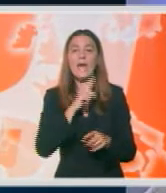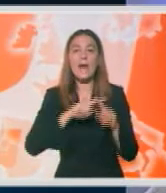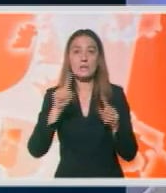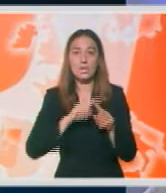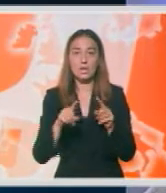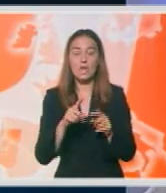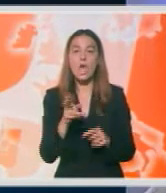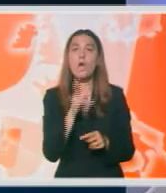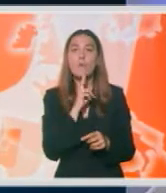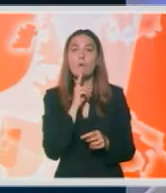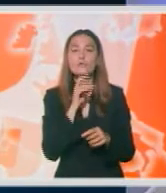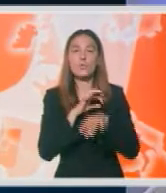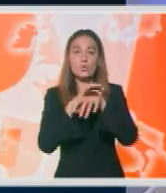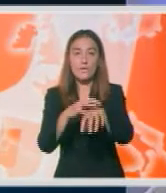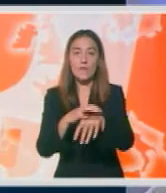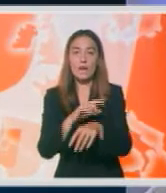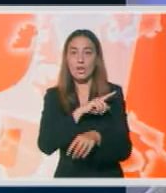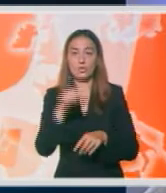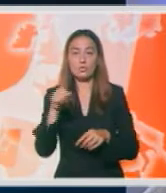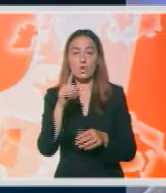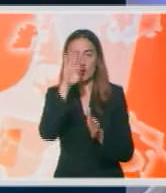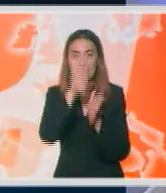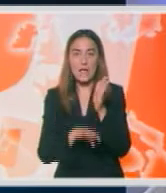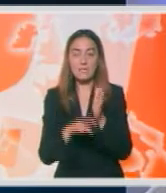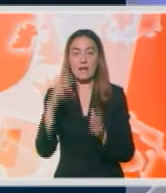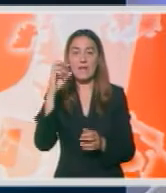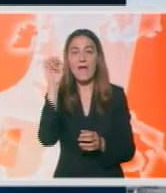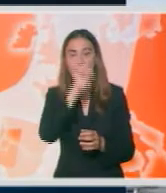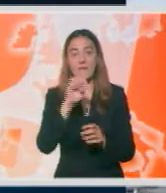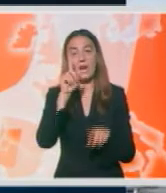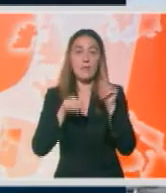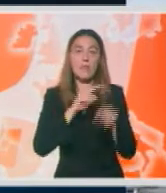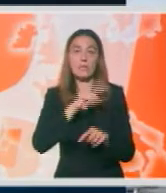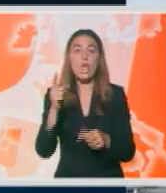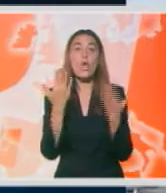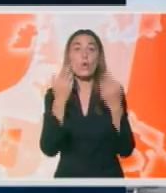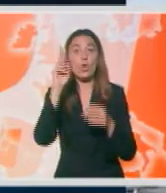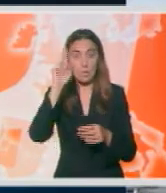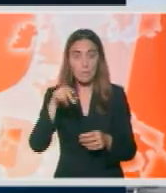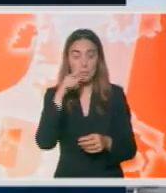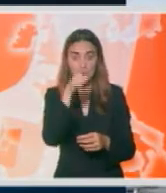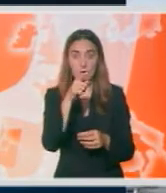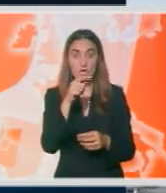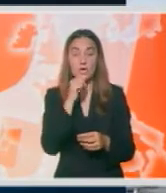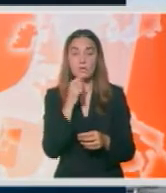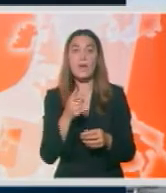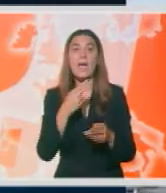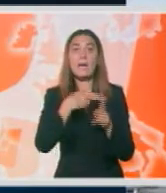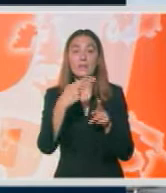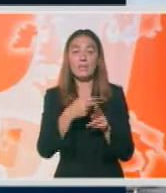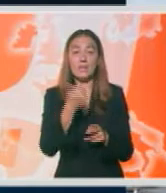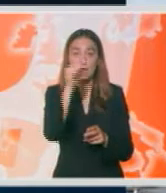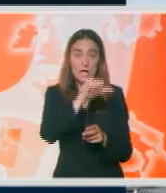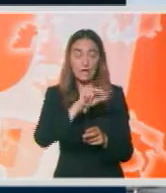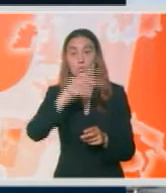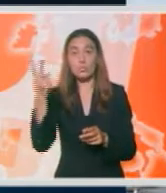razloge koji su i doveli do slabljenja evra ili ne. Ukoliko imate mogućnost da konvertujete kredite iz jednu valutu u